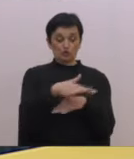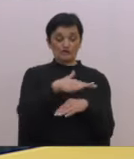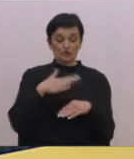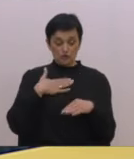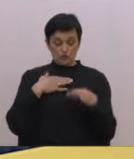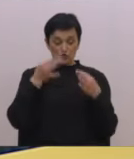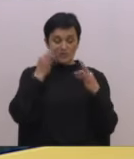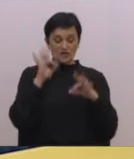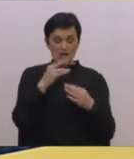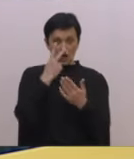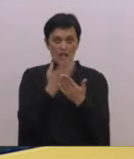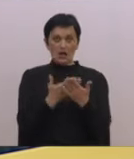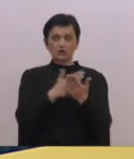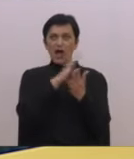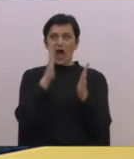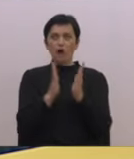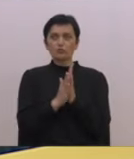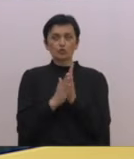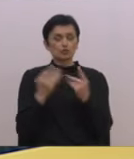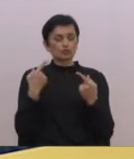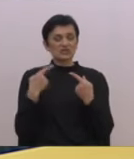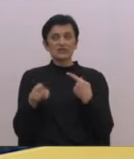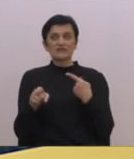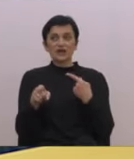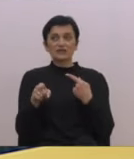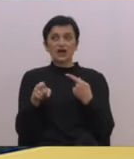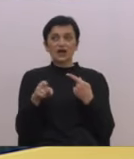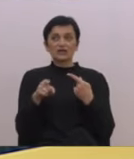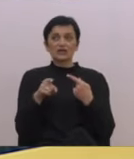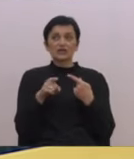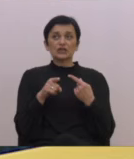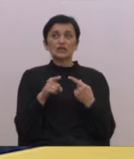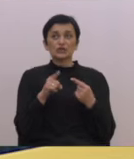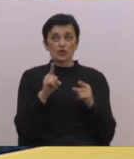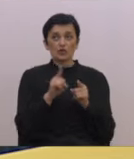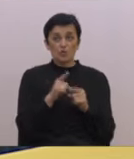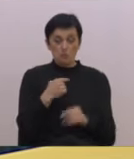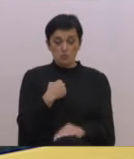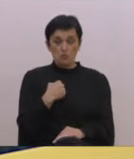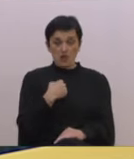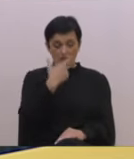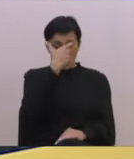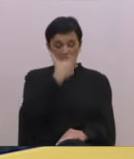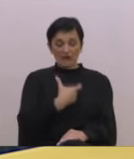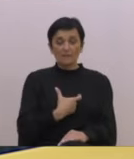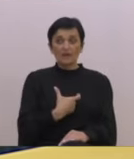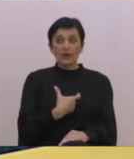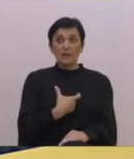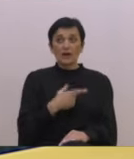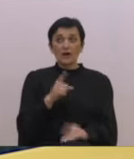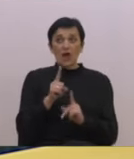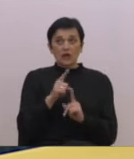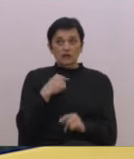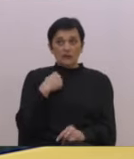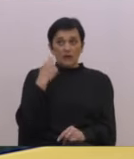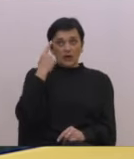გამოცდილება მანახა, რომ არის აბსოლუტურად სხვანაირი. და მათ შორის მე ადამიანს, რომელსაც აი ეს წარმოდგენა